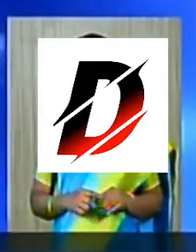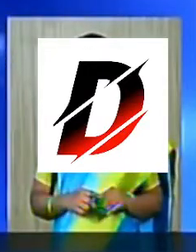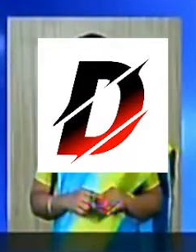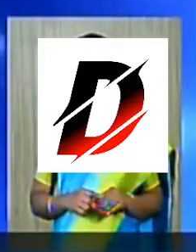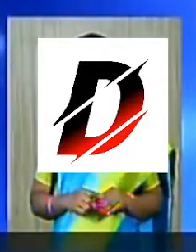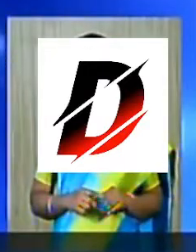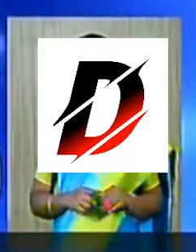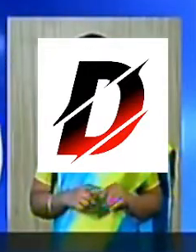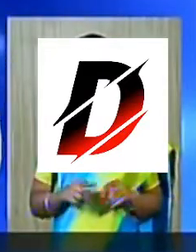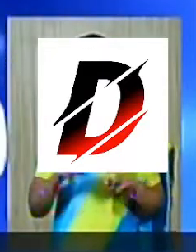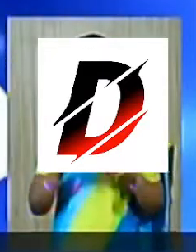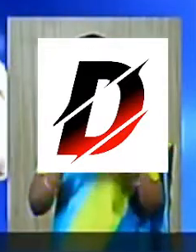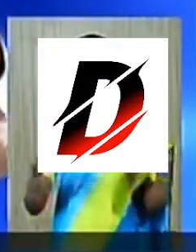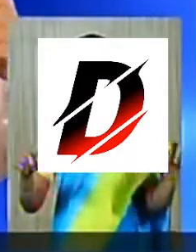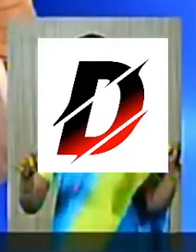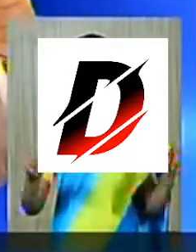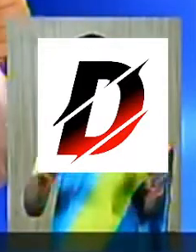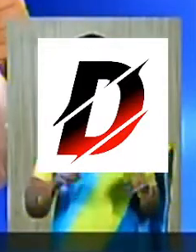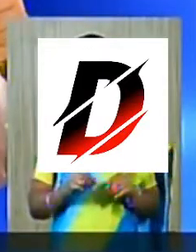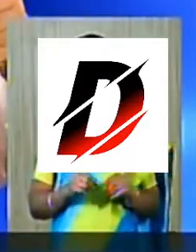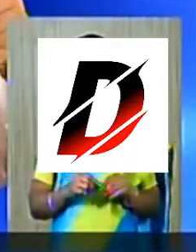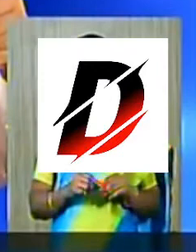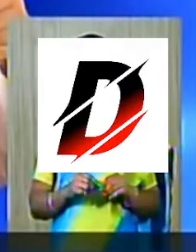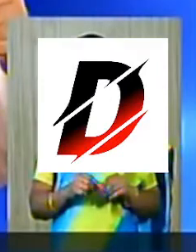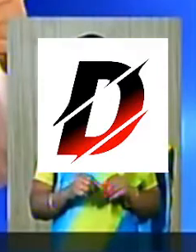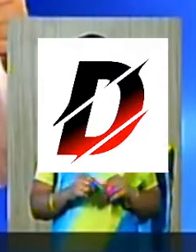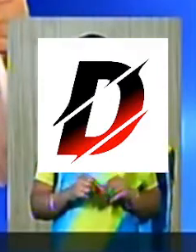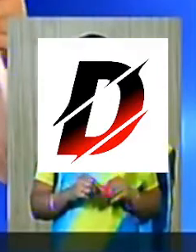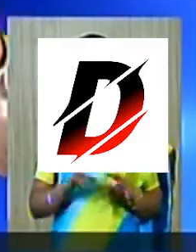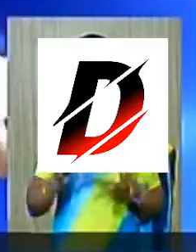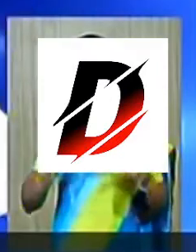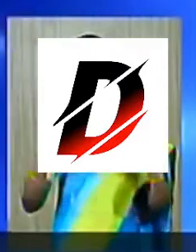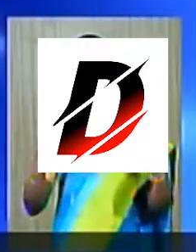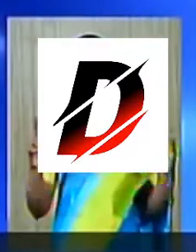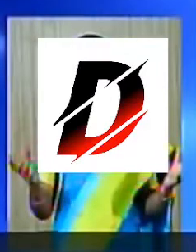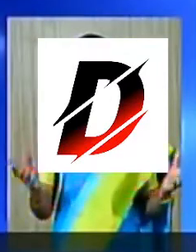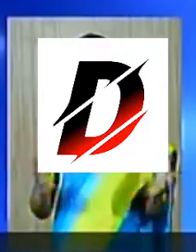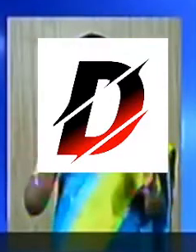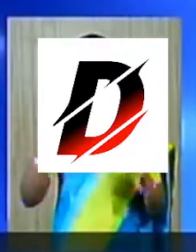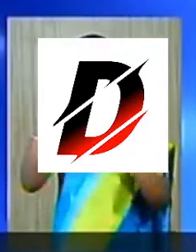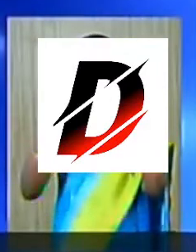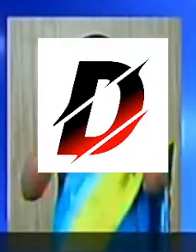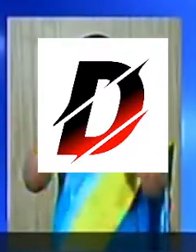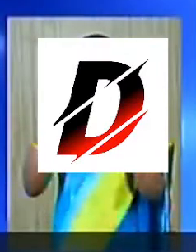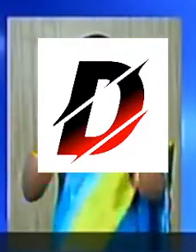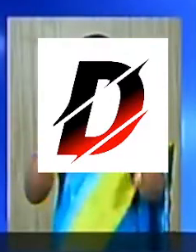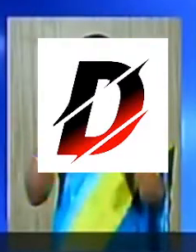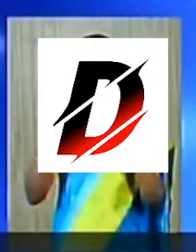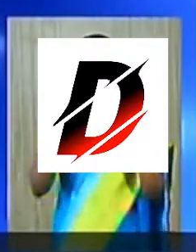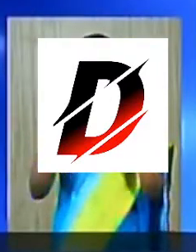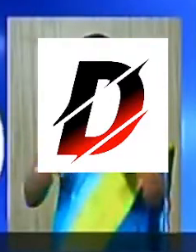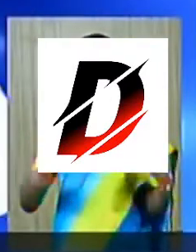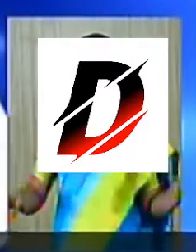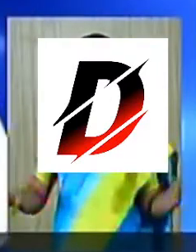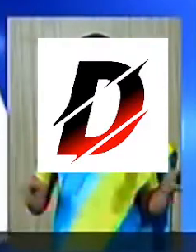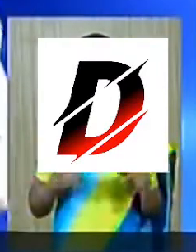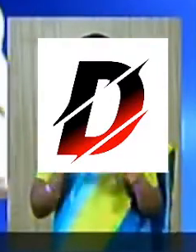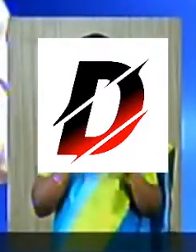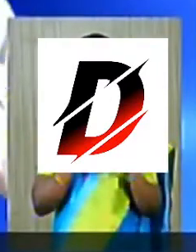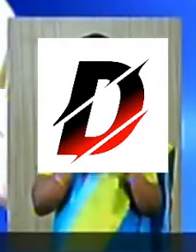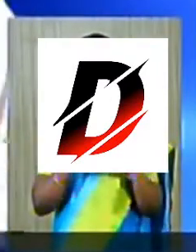வரும்னு கேட்டிங்கன்னா, சமன்பாடை நீங்கள் இது வரைக்கும் பார்த்த முறையில் கொடுத்துருக்க மாட்டாங்க, இரண்டு காரணிகளாக